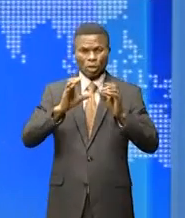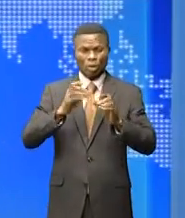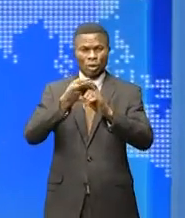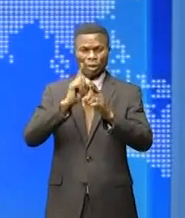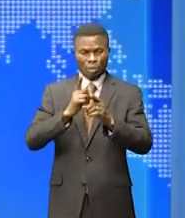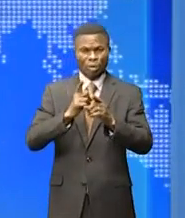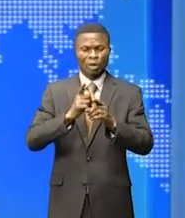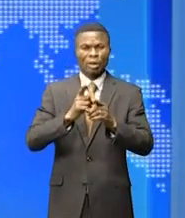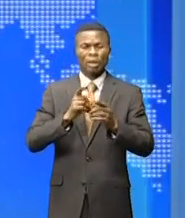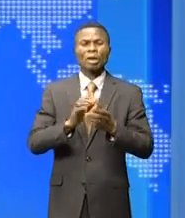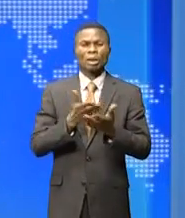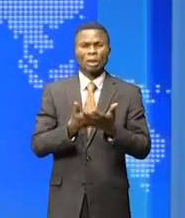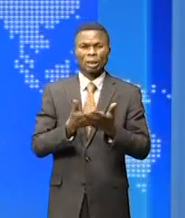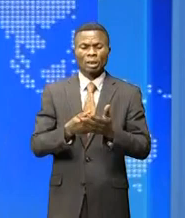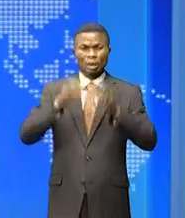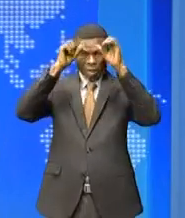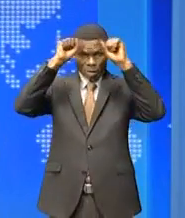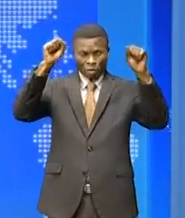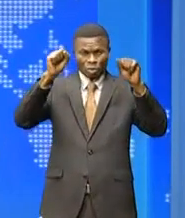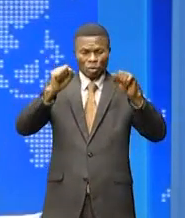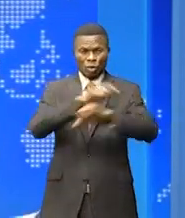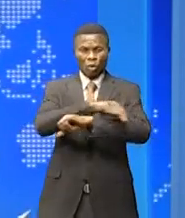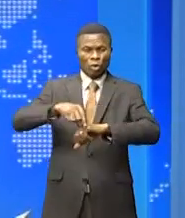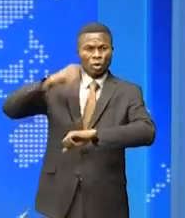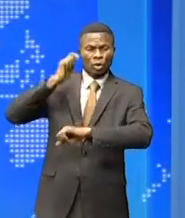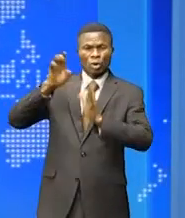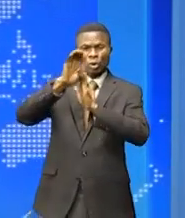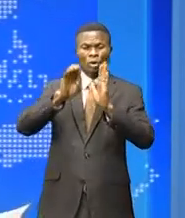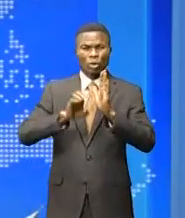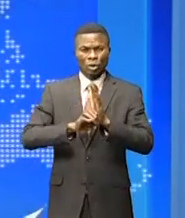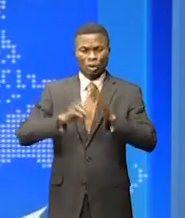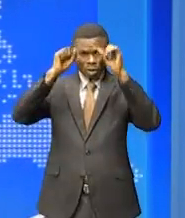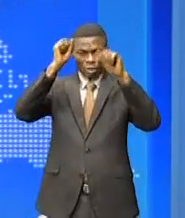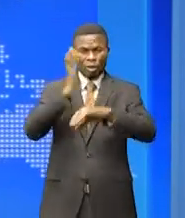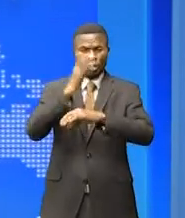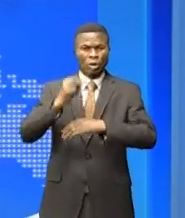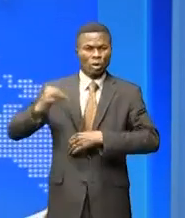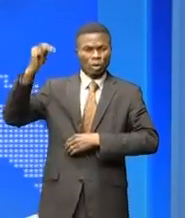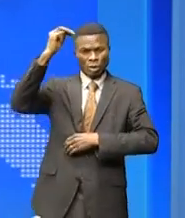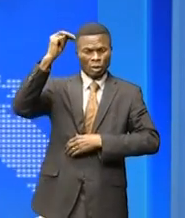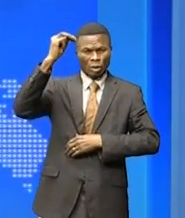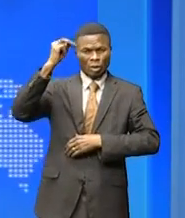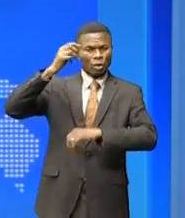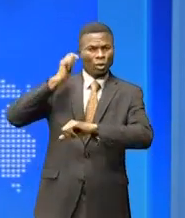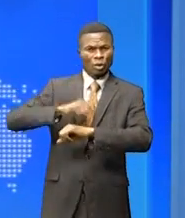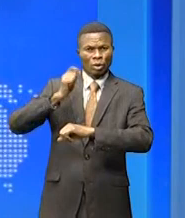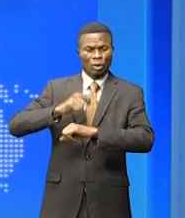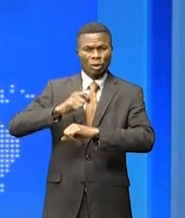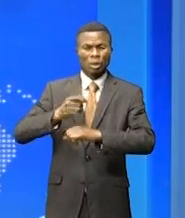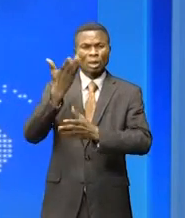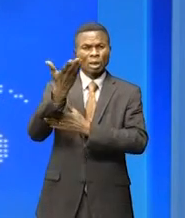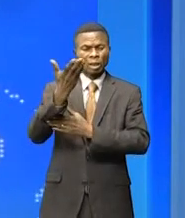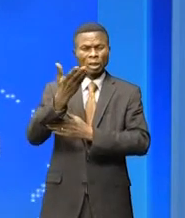nous parvenir. Le président de la Cour constitutionnelle, président du Conseil supérieur de la magistrature, porte à la